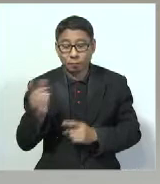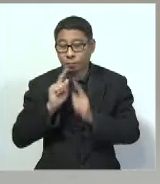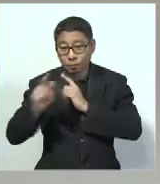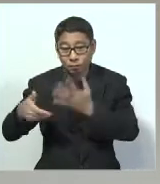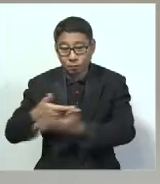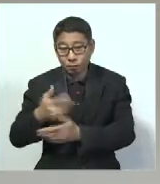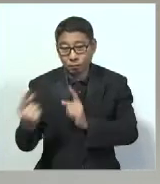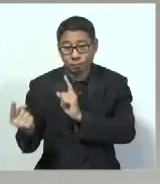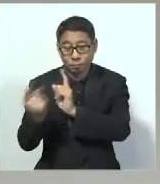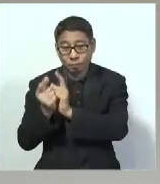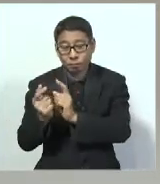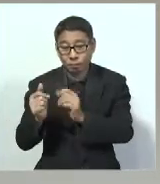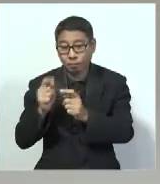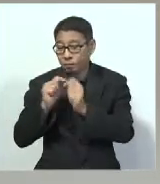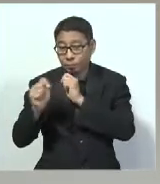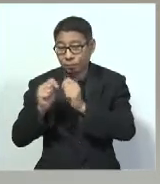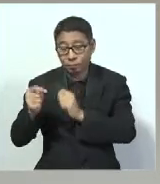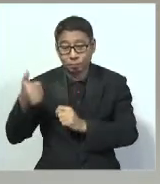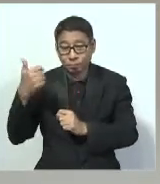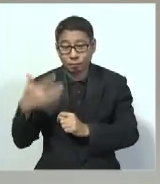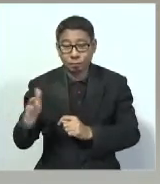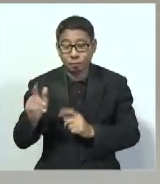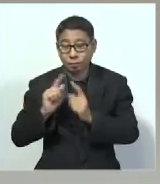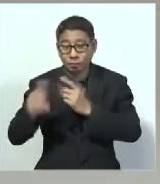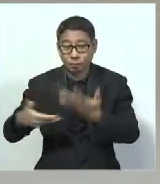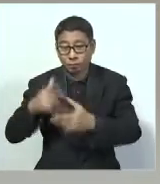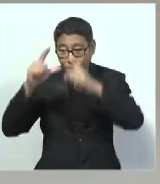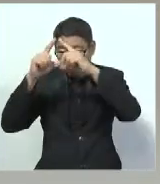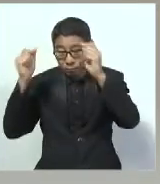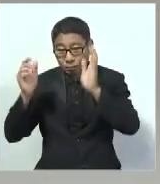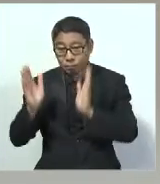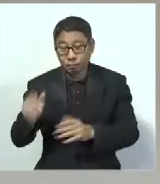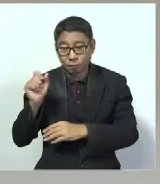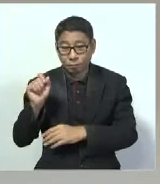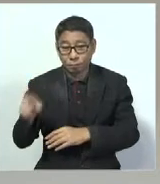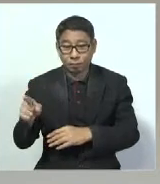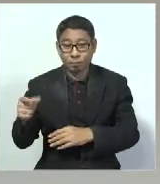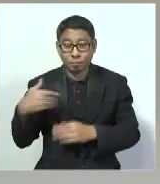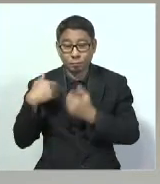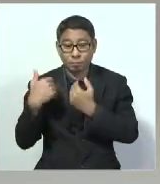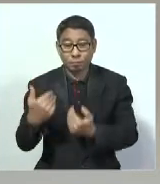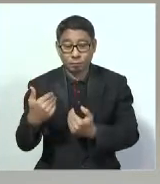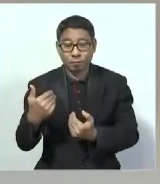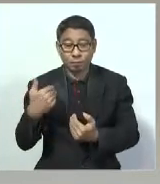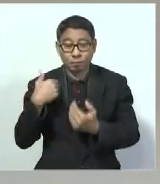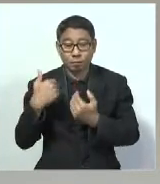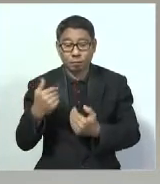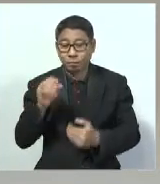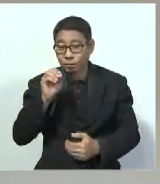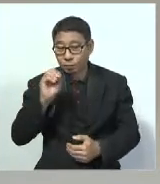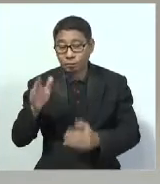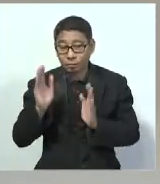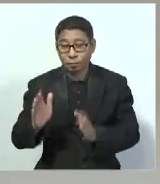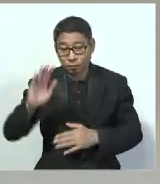งก็ไม่พบติดต่อไม่ได้ก็เลยขอคุยกับพยาบาลที่ห้องฉุกเฉินของโรงพยาบาลแห่งนั้นซึ่งแล้วก็แจ้งว่